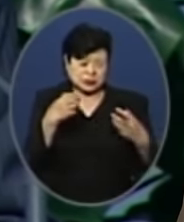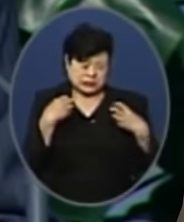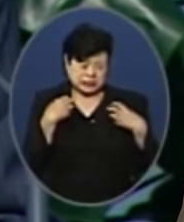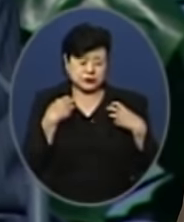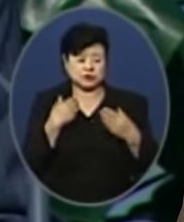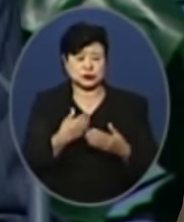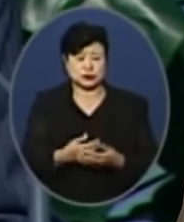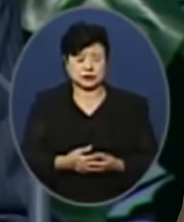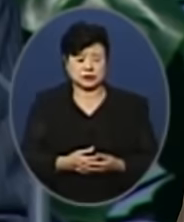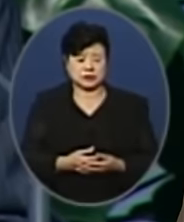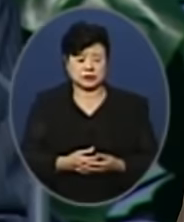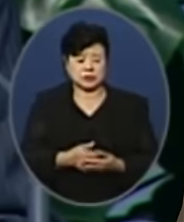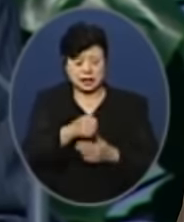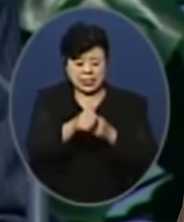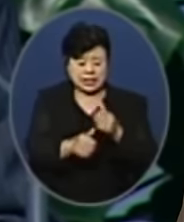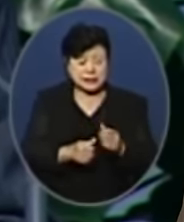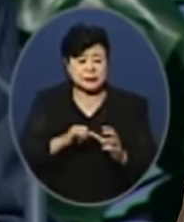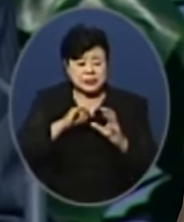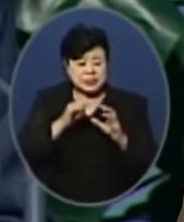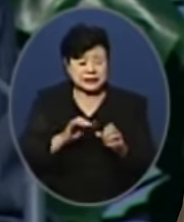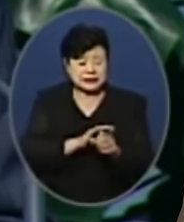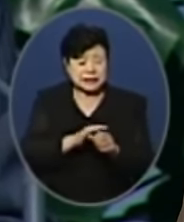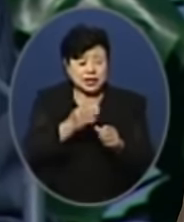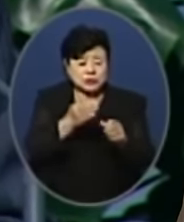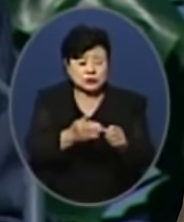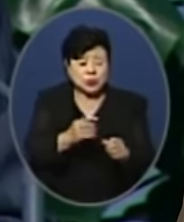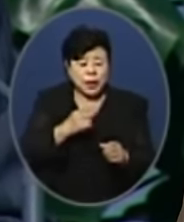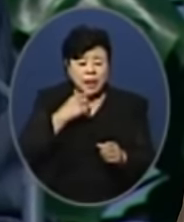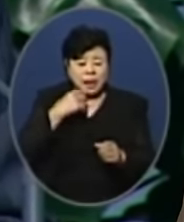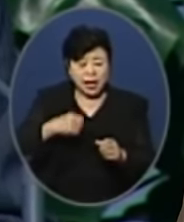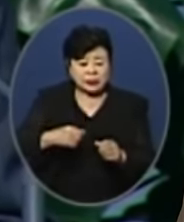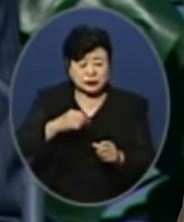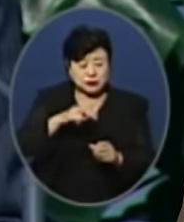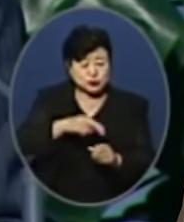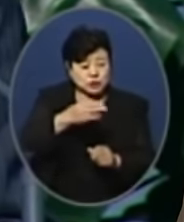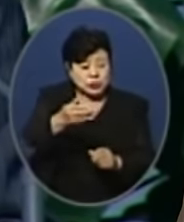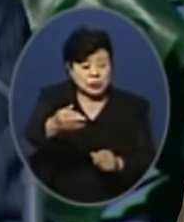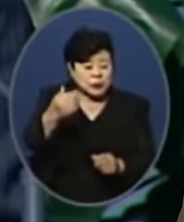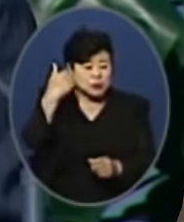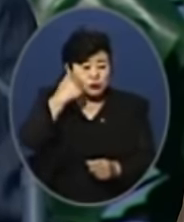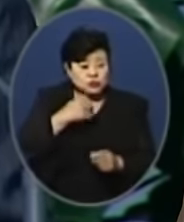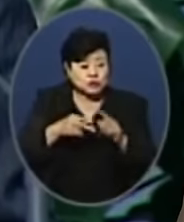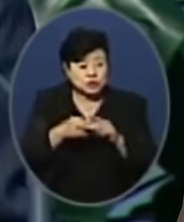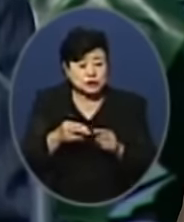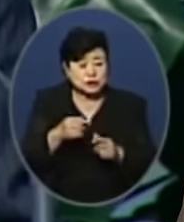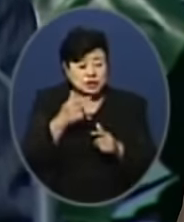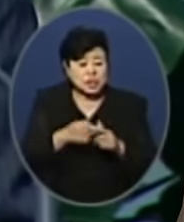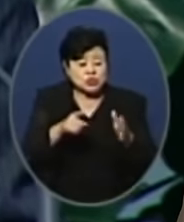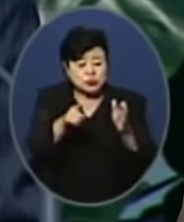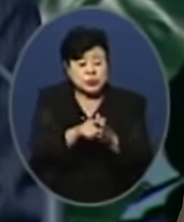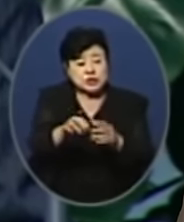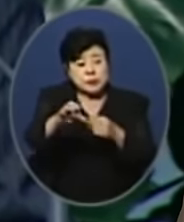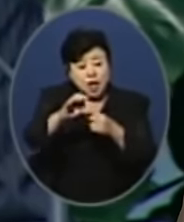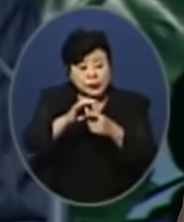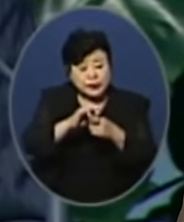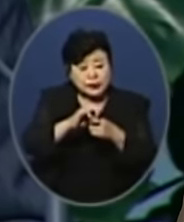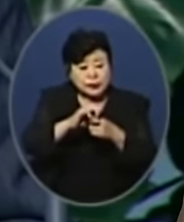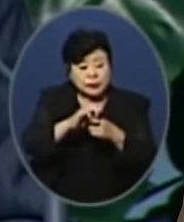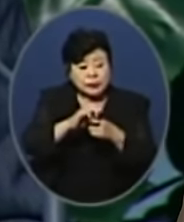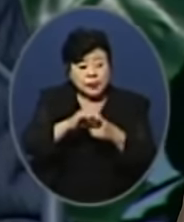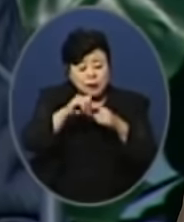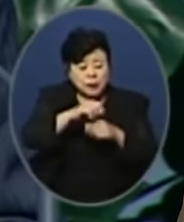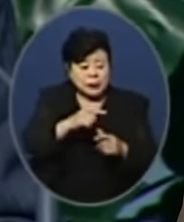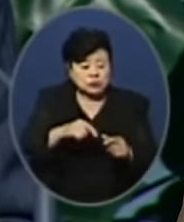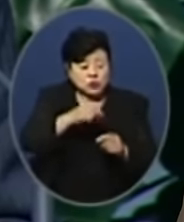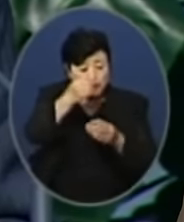책임지셔서 하나님이 세상을 이처럼 사랑하사 독생자를 주시니 누구든지 죄를 믿기만 하면